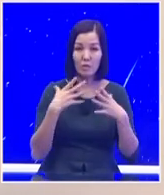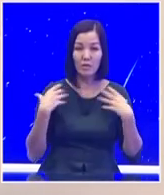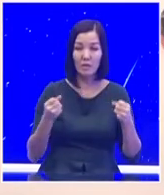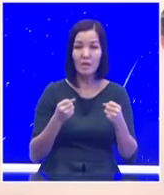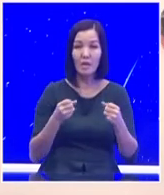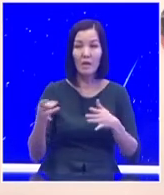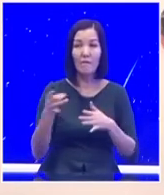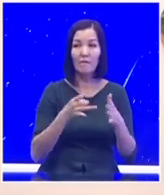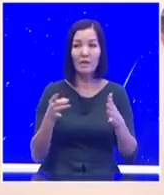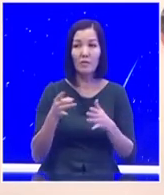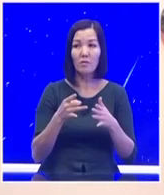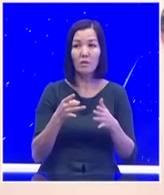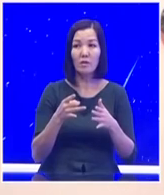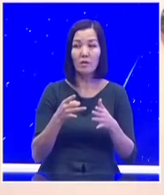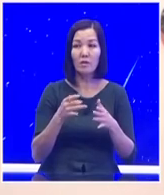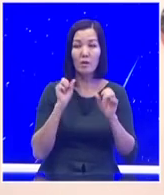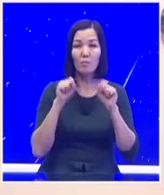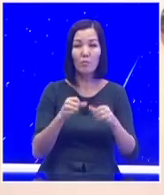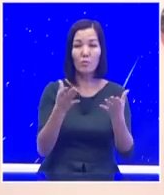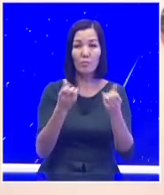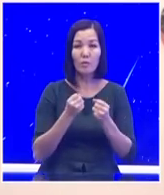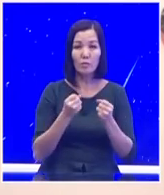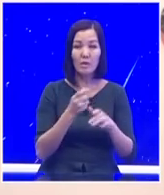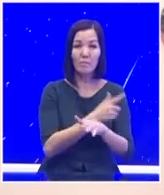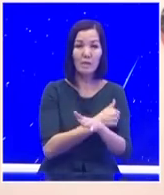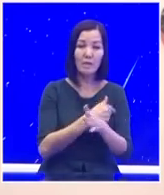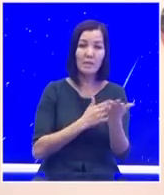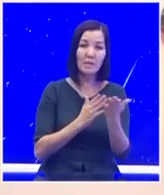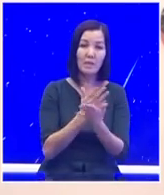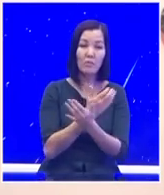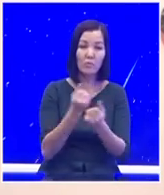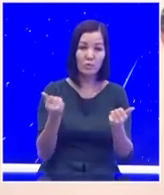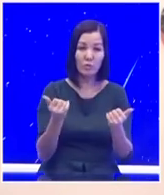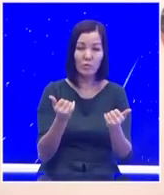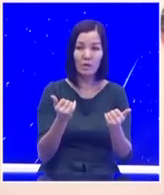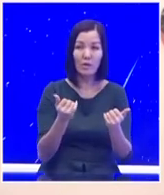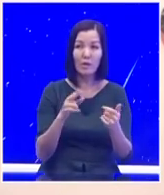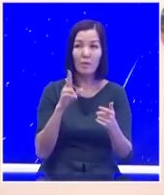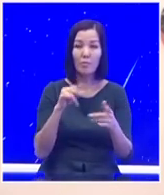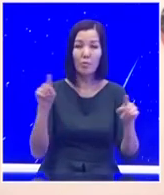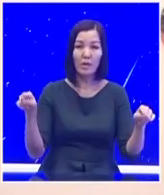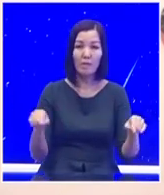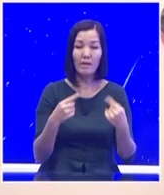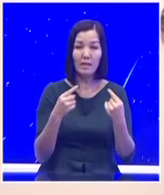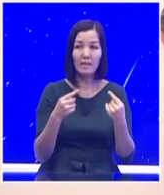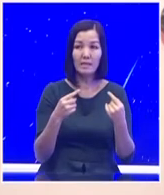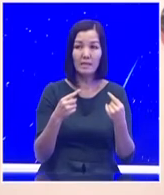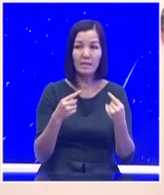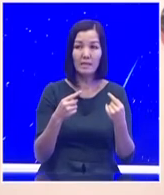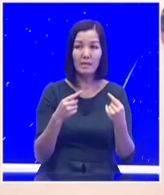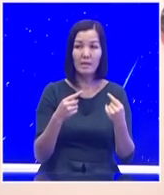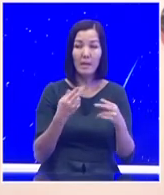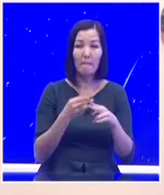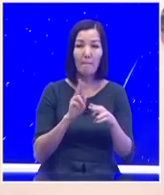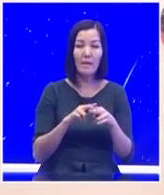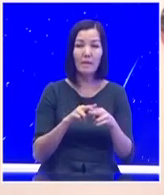нет... где они могут получить хорошие медицинские услуги именно по реабилитации, по детской реабилитации. Поэтому